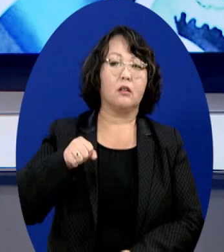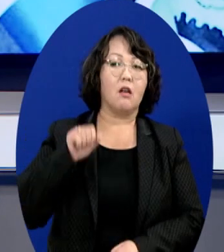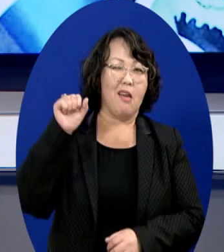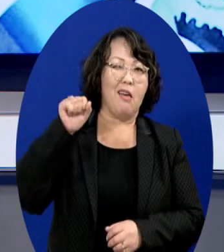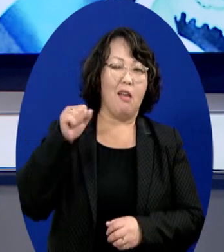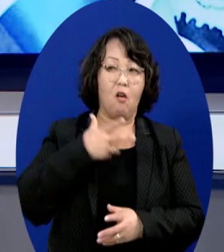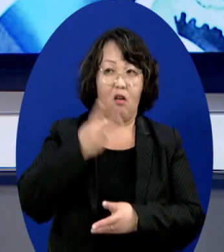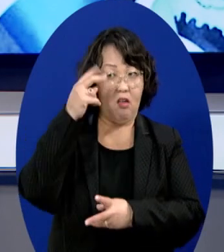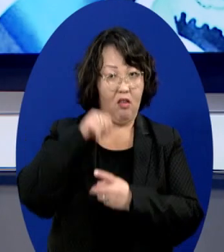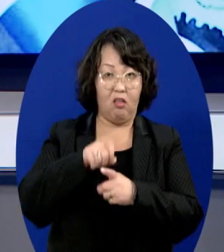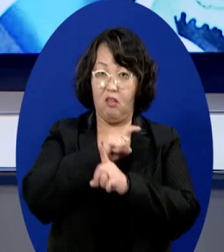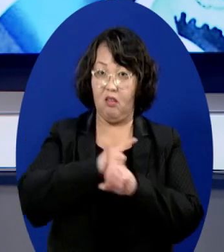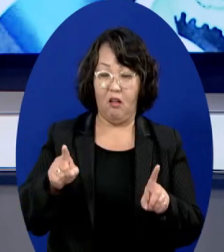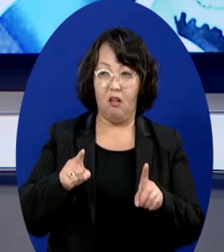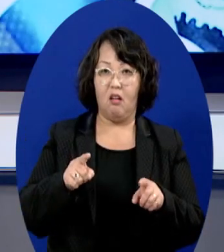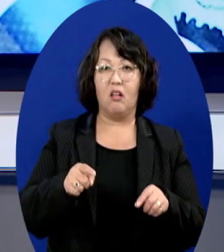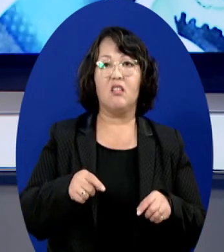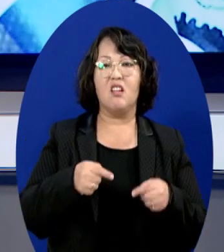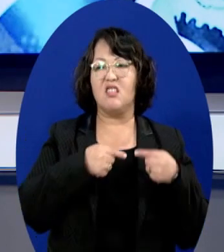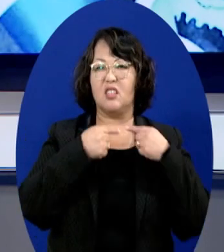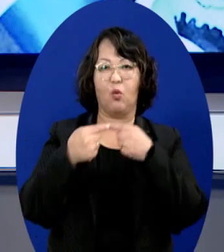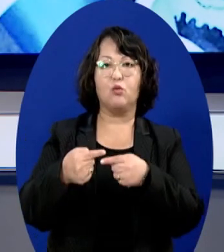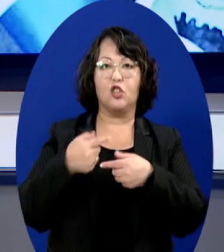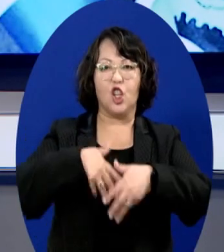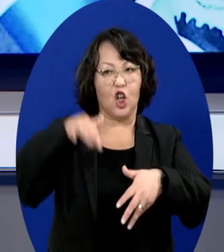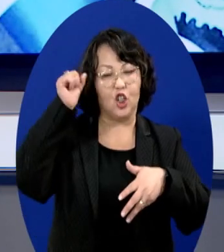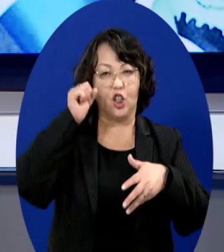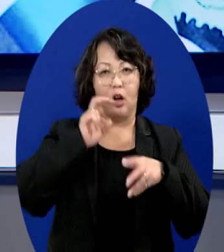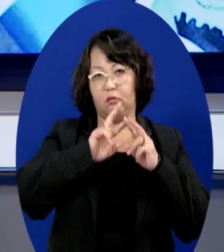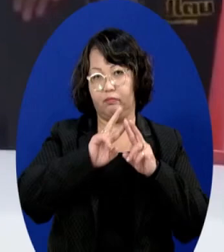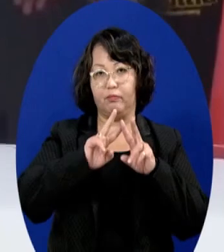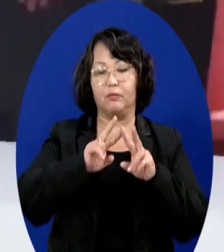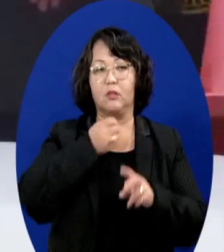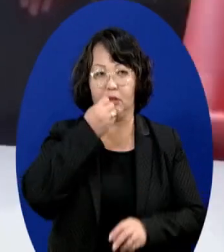шаардлагыг биелүүлээгүй тохиолдолд эсэргүүцлийн хөдөлгөөн цаашид үргэлж хэлэх юм а.